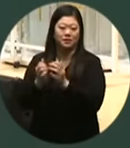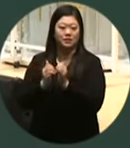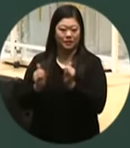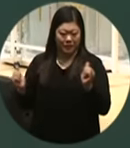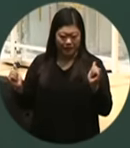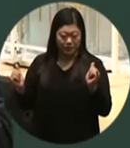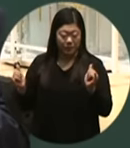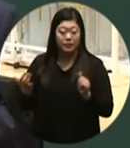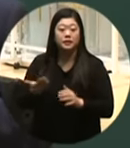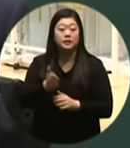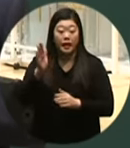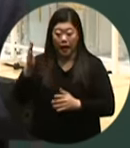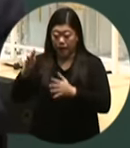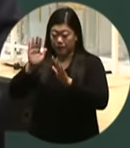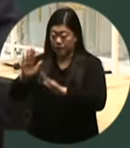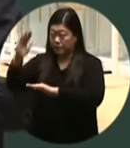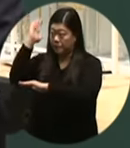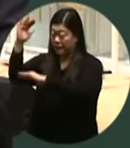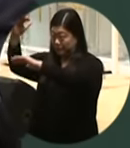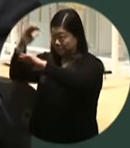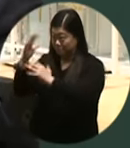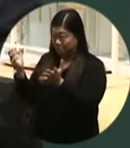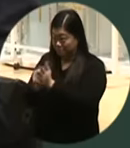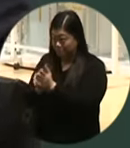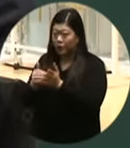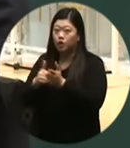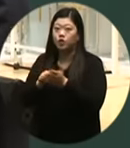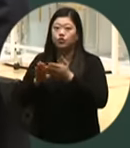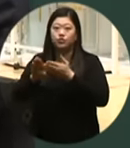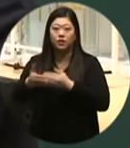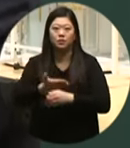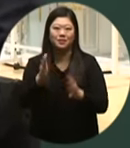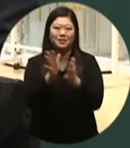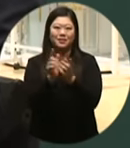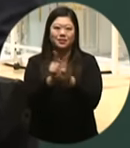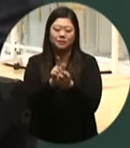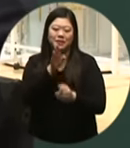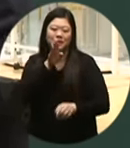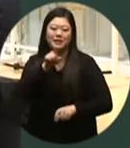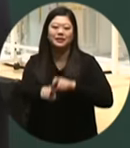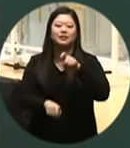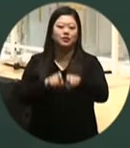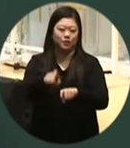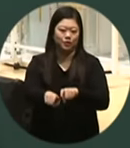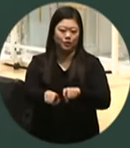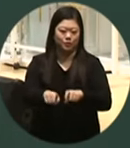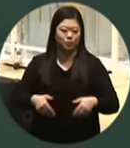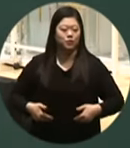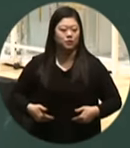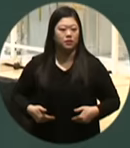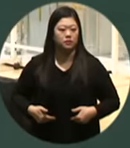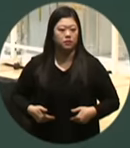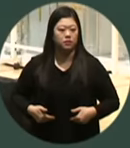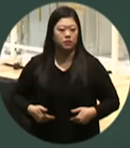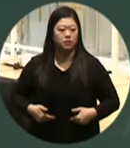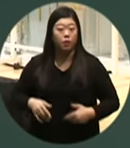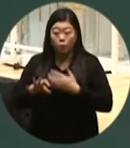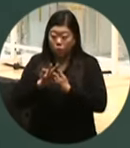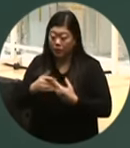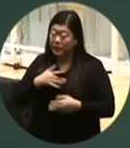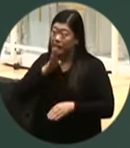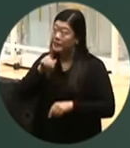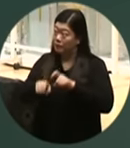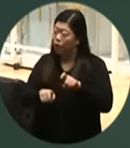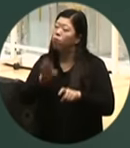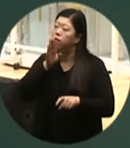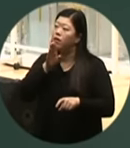실천을 해야 되겠습니다. And now as you go out, there are a few things you need to put into practice. 실천을 하려고 하니까 실천하는 방법을 알아야